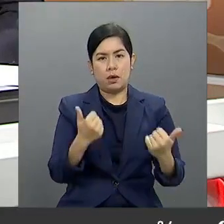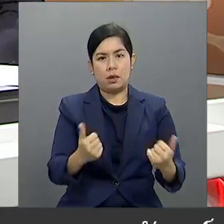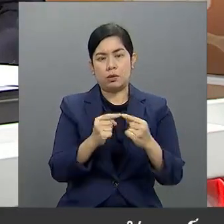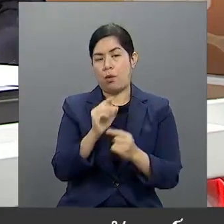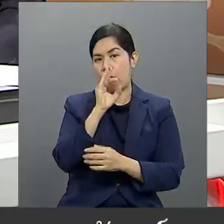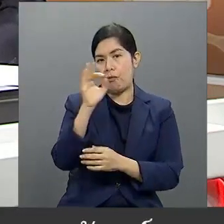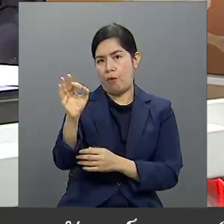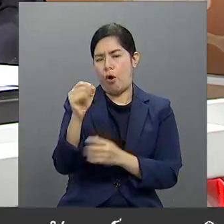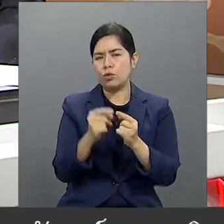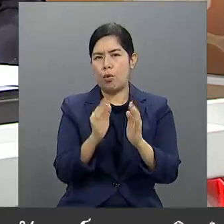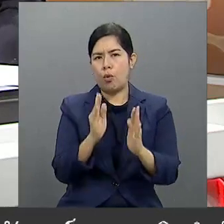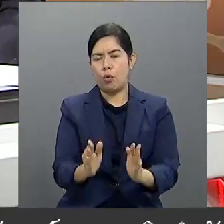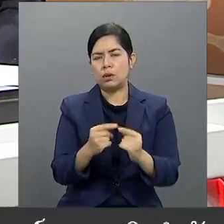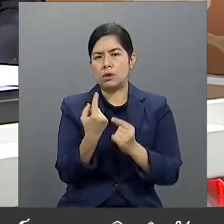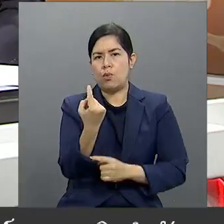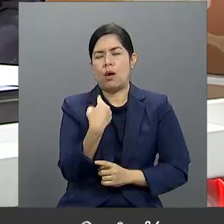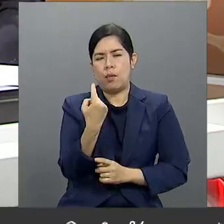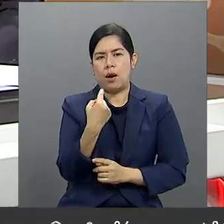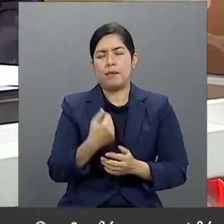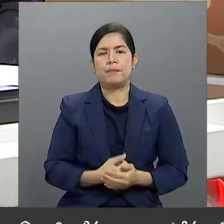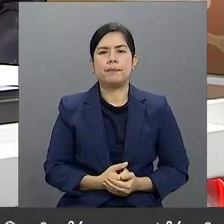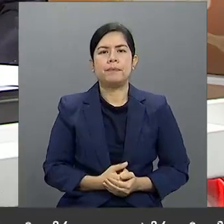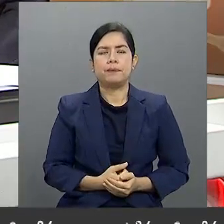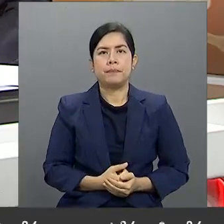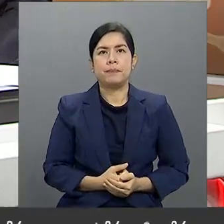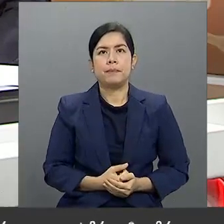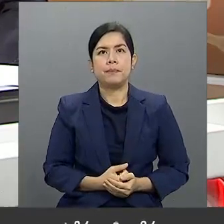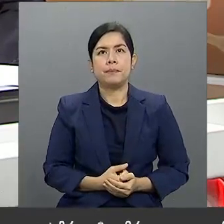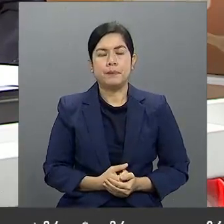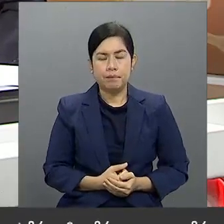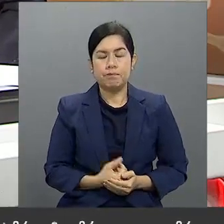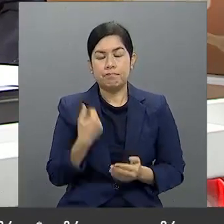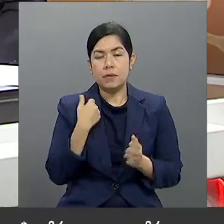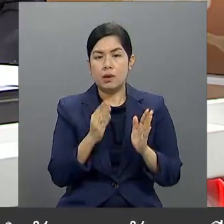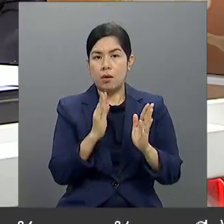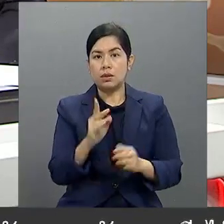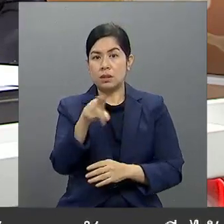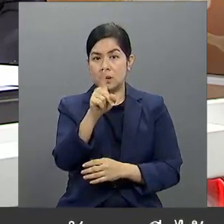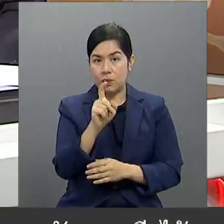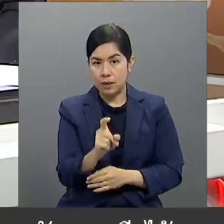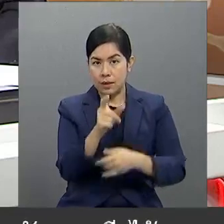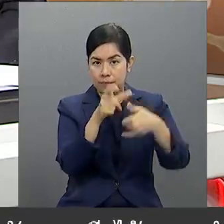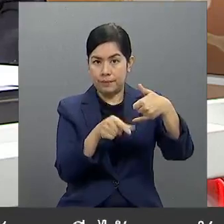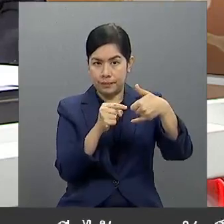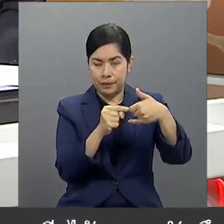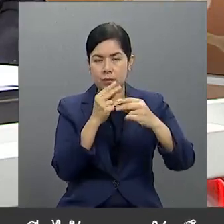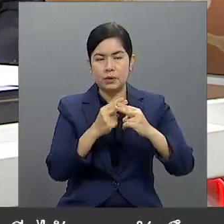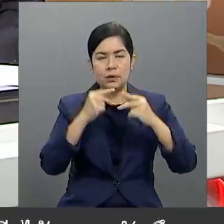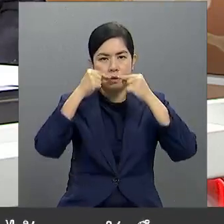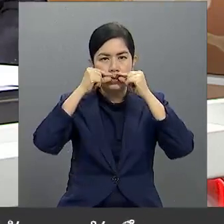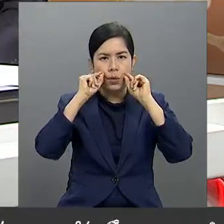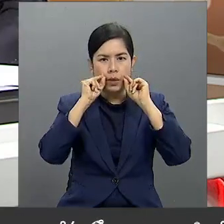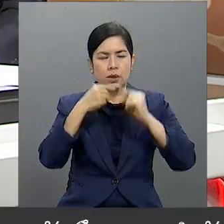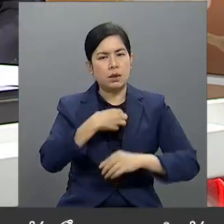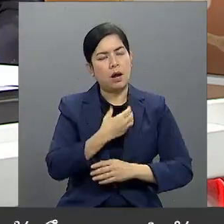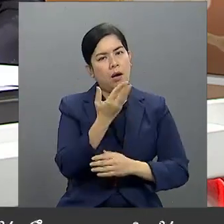จารณ์ในประเด็นนี้แล้วนะคะ ครับหนึ่งในผู้ที่ตั้งคำถามก็คือนายชูวิทย์กมลวิศิษฐ์นะครับที่ต้องการให้นายศักดิ์สยามเปิดเผ